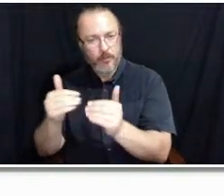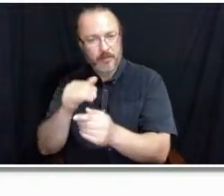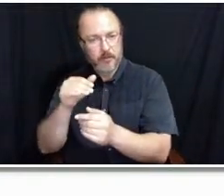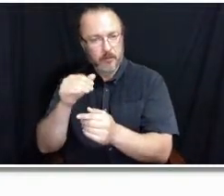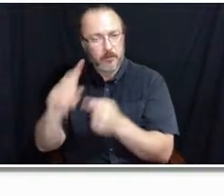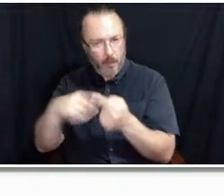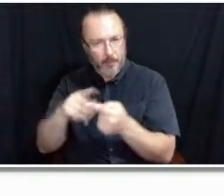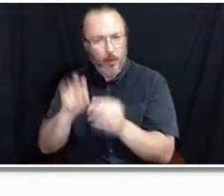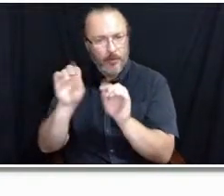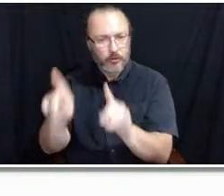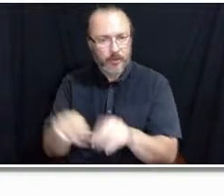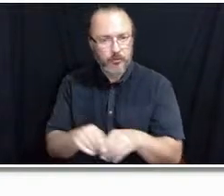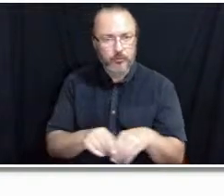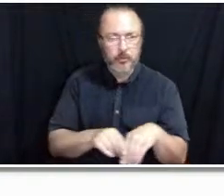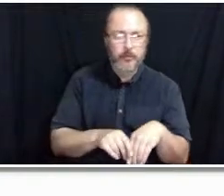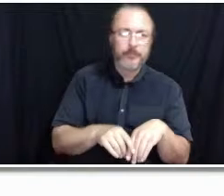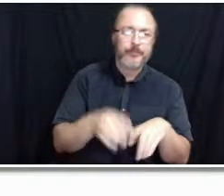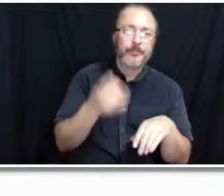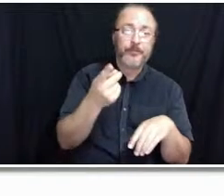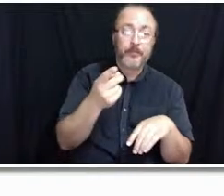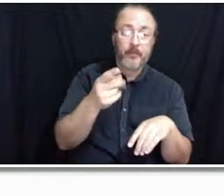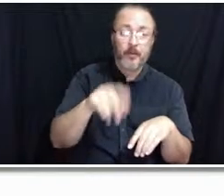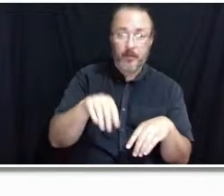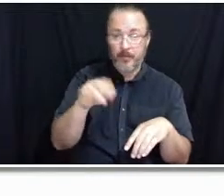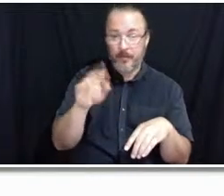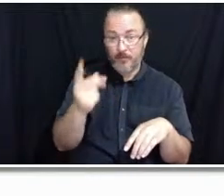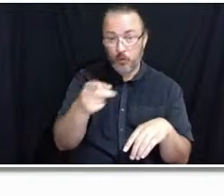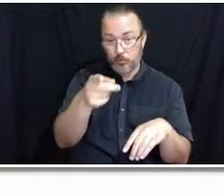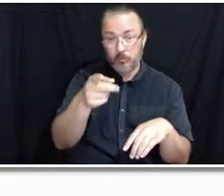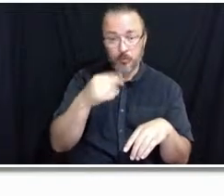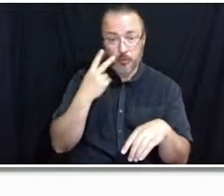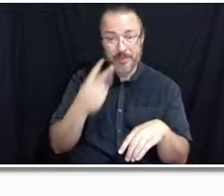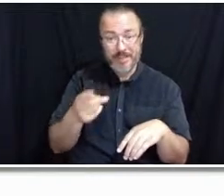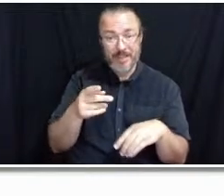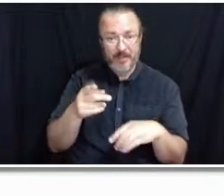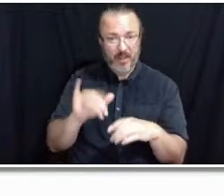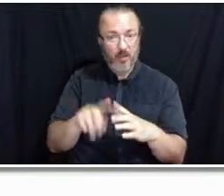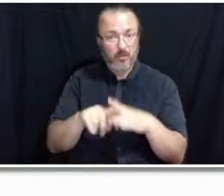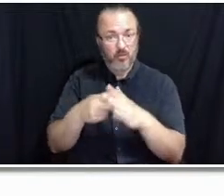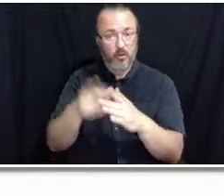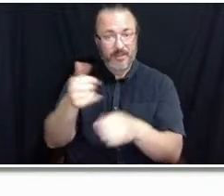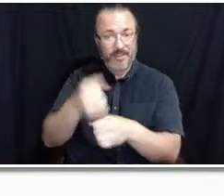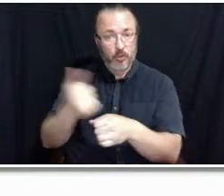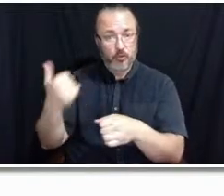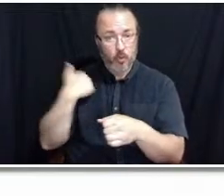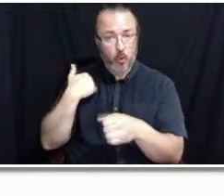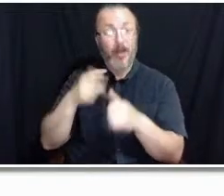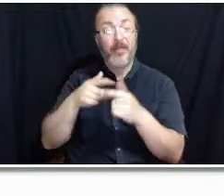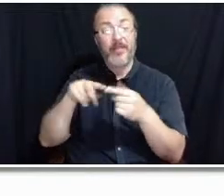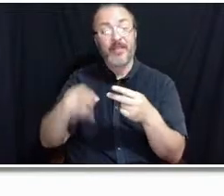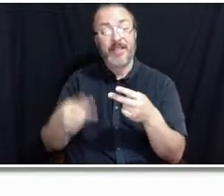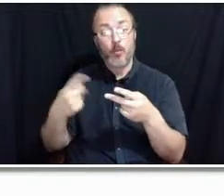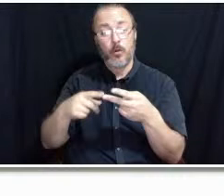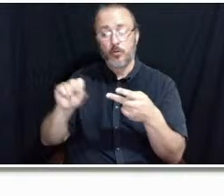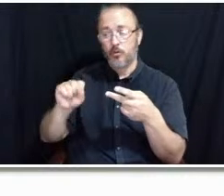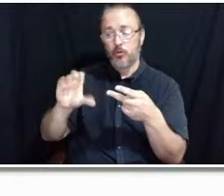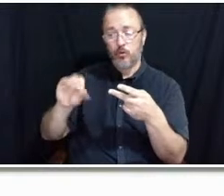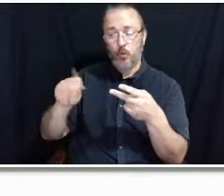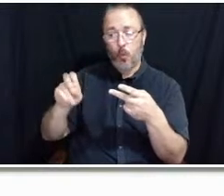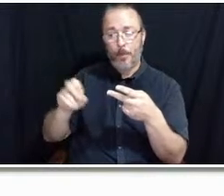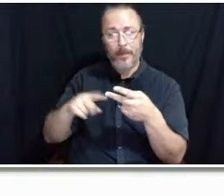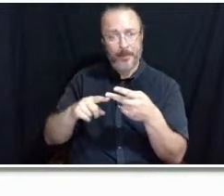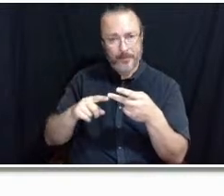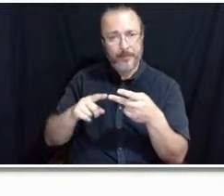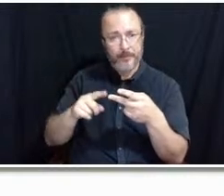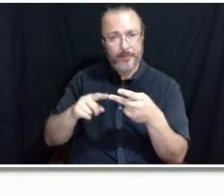l'éducation. La base de données mondiale sur les inégalités et l'éducation, lancée il y a 10 ans, et Scope, c'est un outil qui suit